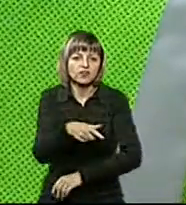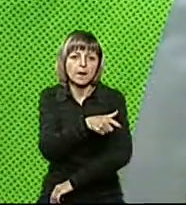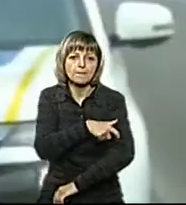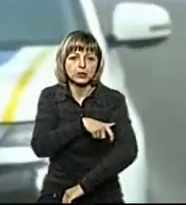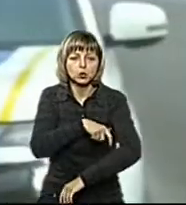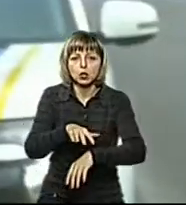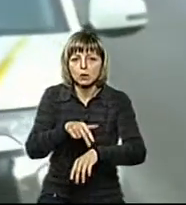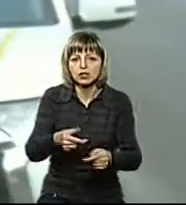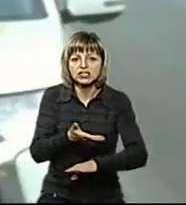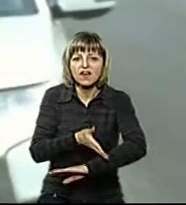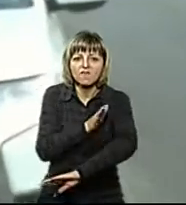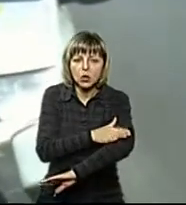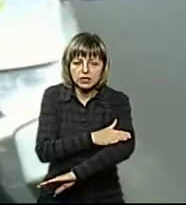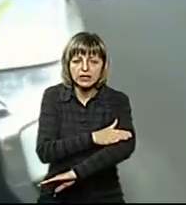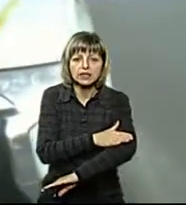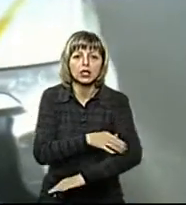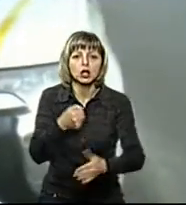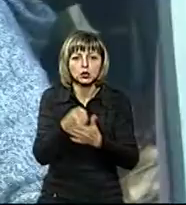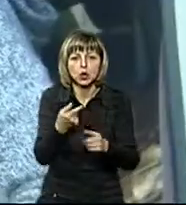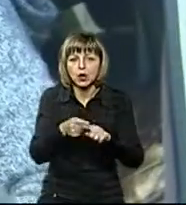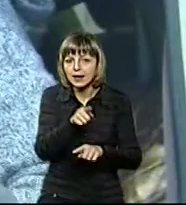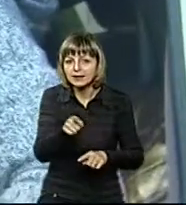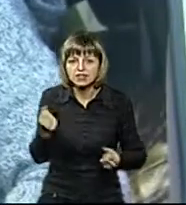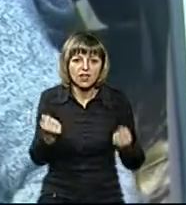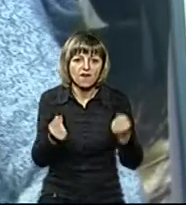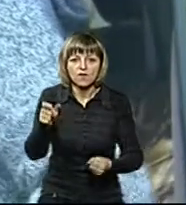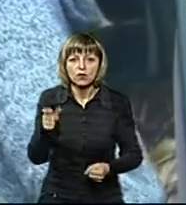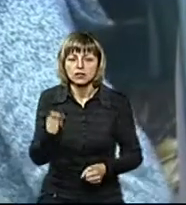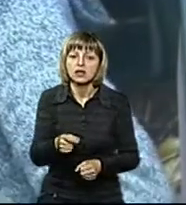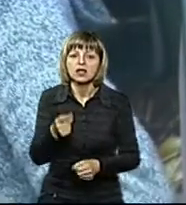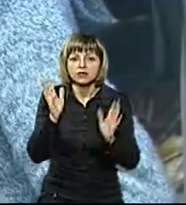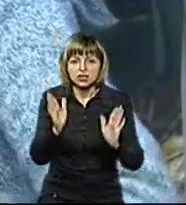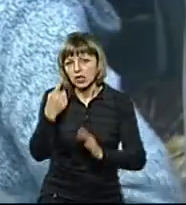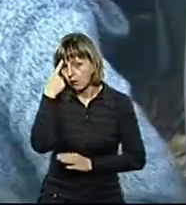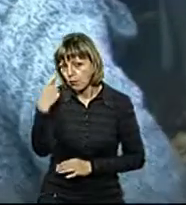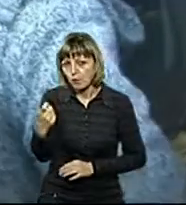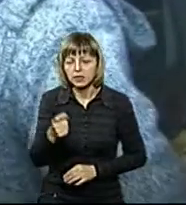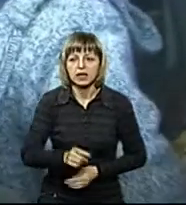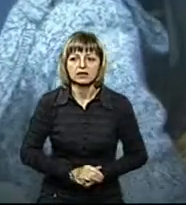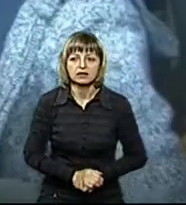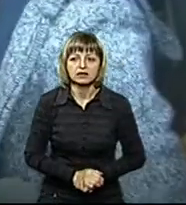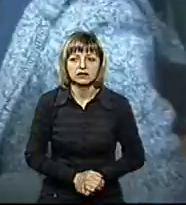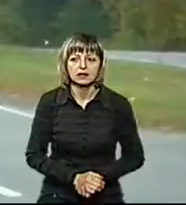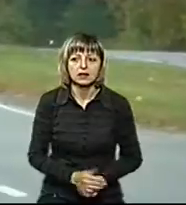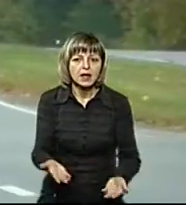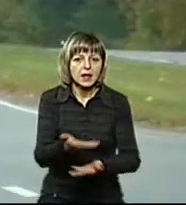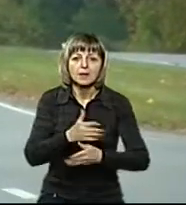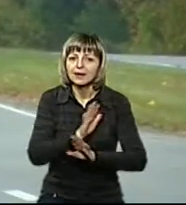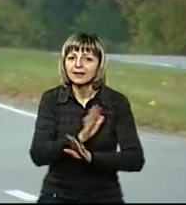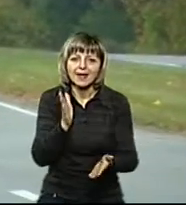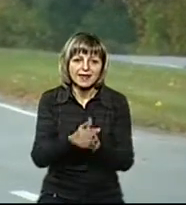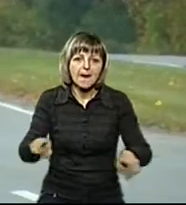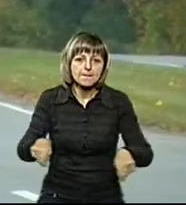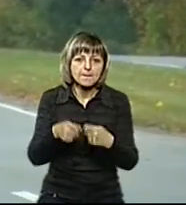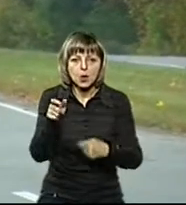патрульної поліції Волині Андрій Переходько до цих водіїв обмежився усним попередженням. Ми ж не є злі порушники. Треба